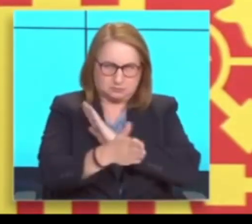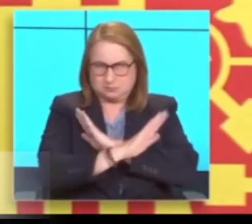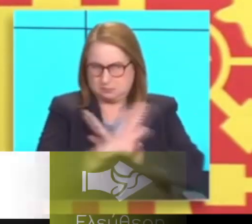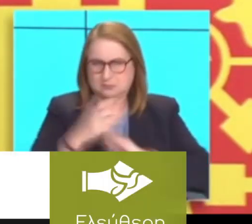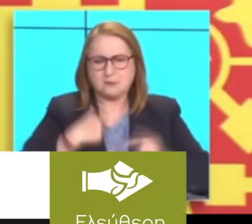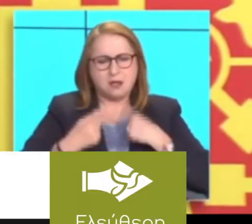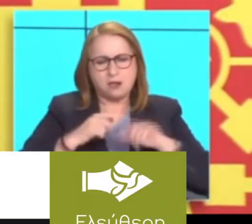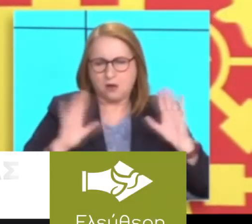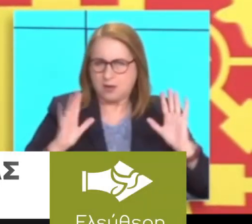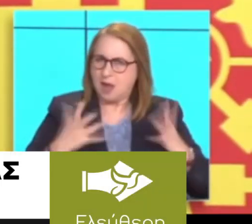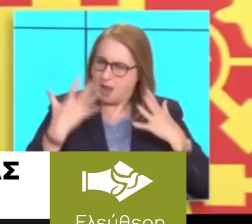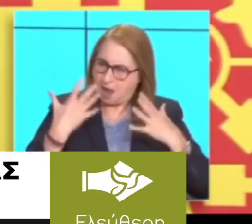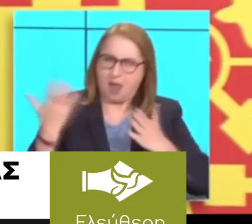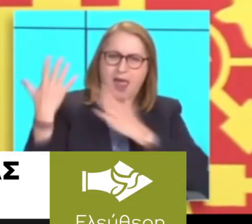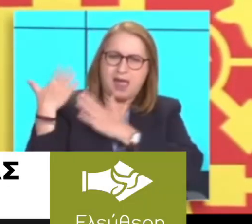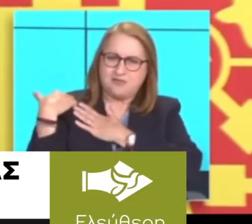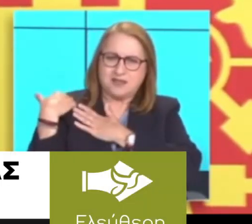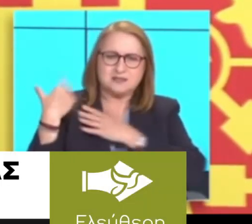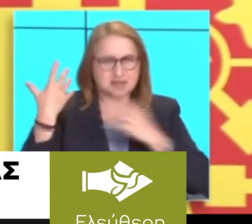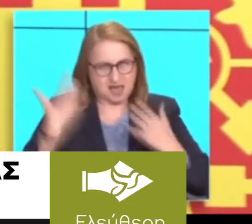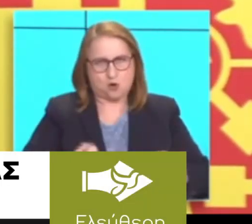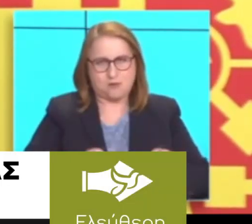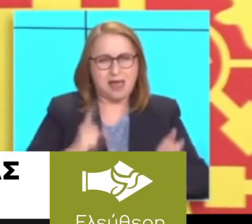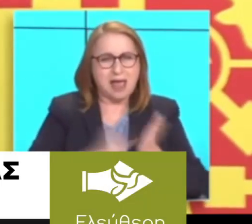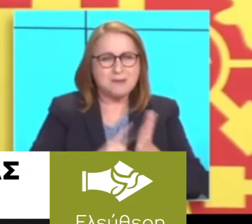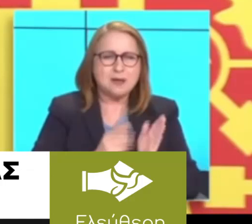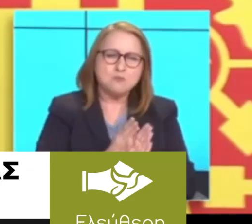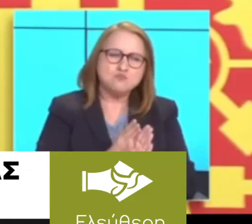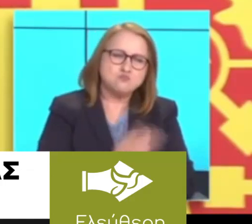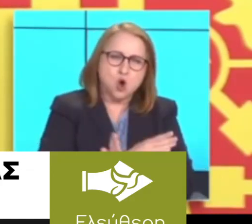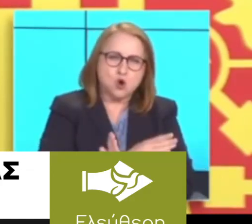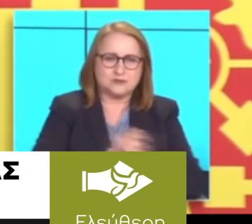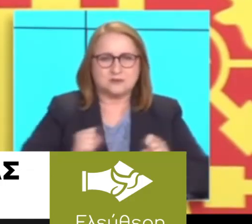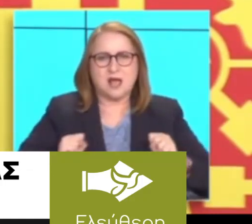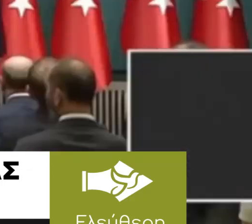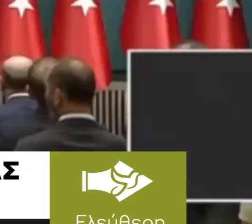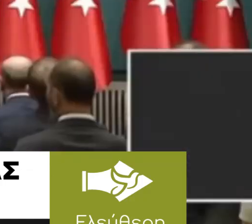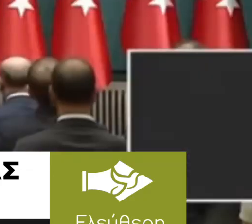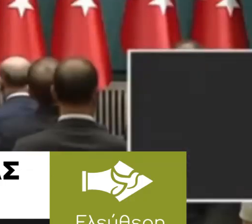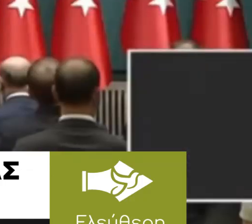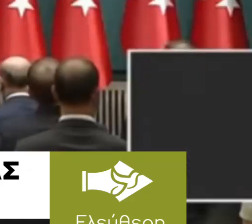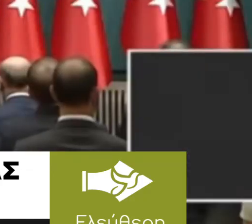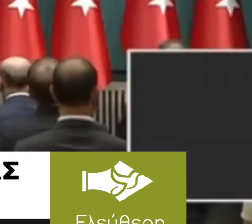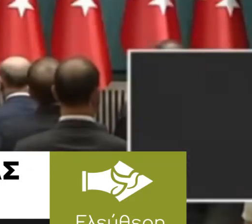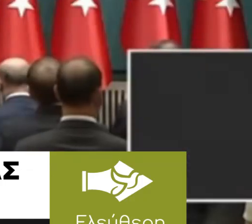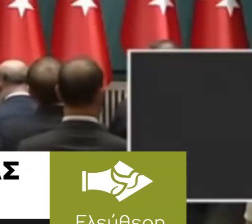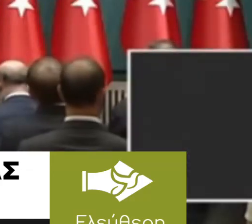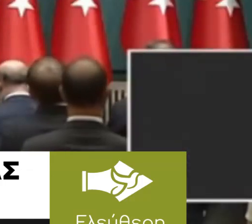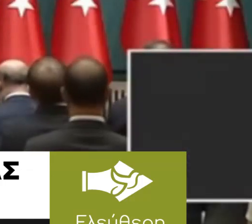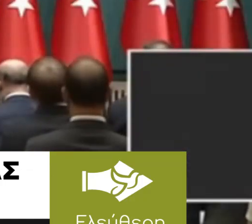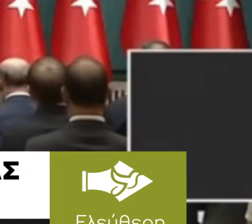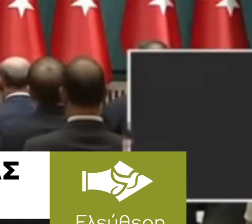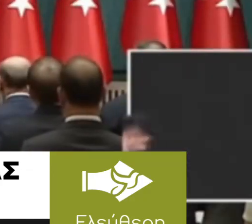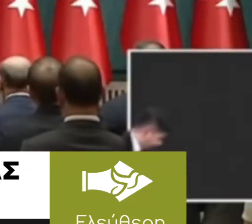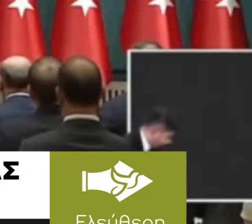Πολλά από όσα λέγονται είναι και για εσωτερικούς λόγους, είπε μεταξύ άλλων ο Πρωθυπουργός Κυριάκος Μητσοτάκης στο περιθώριο της Συνόδου